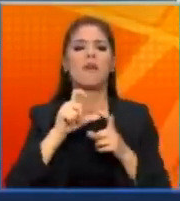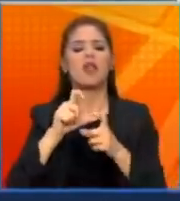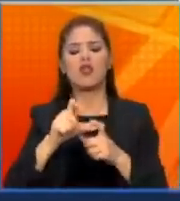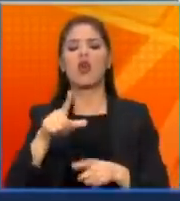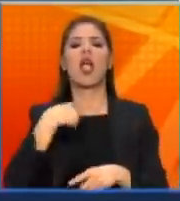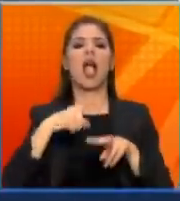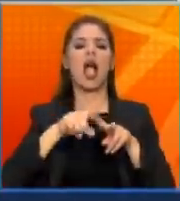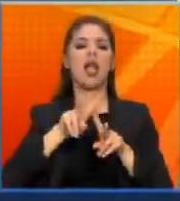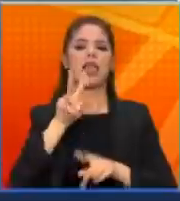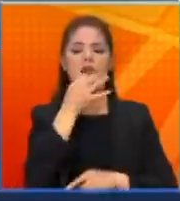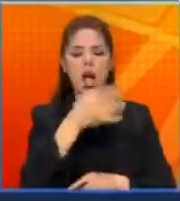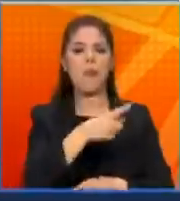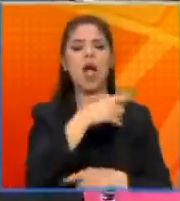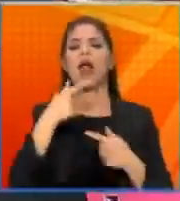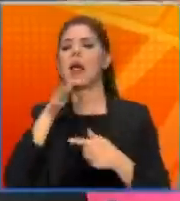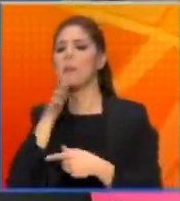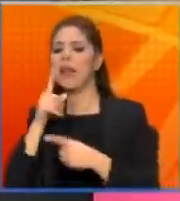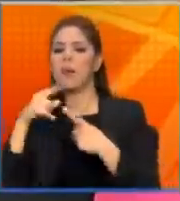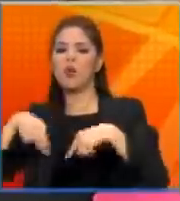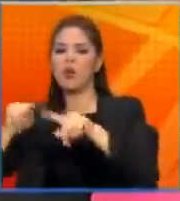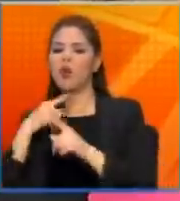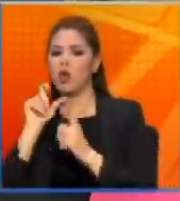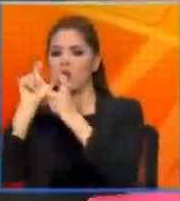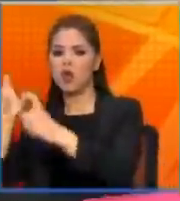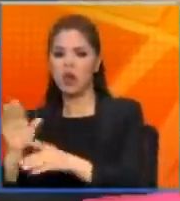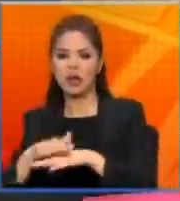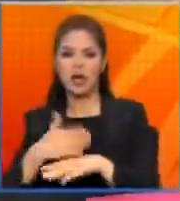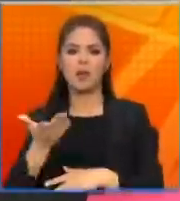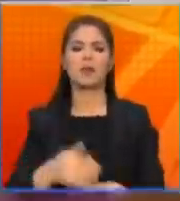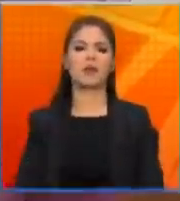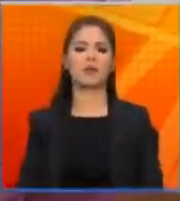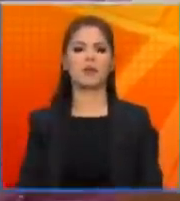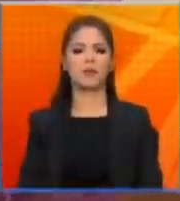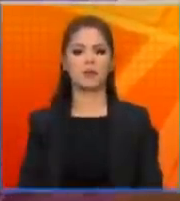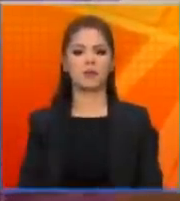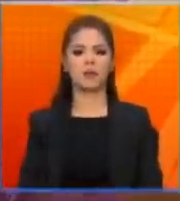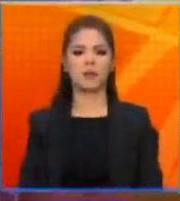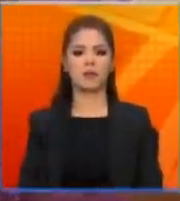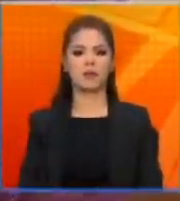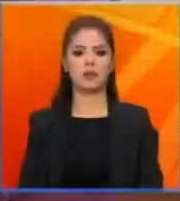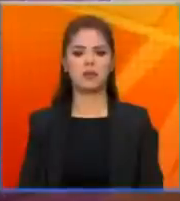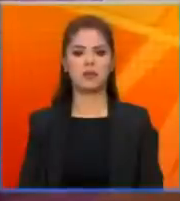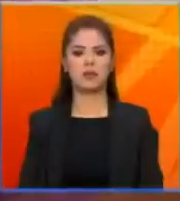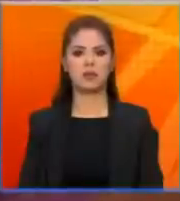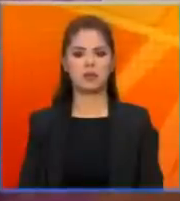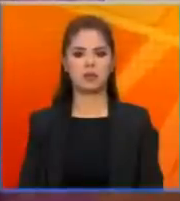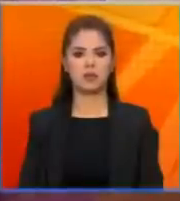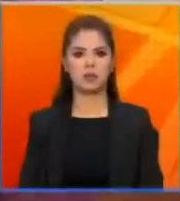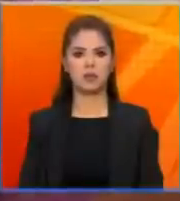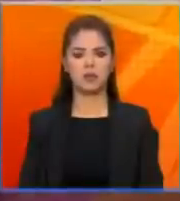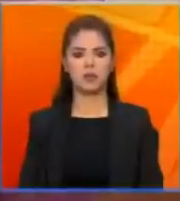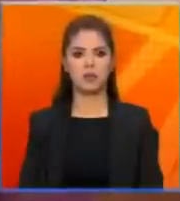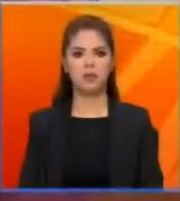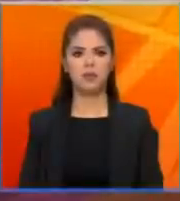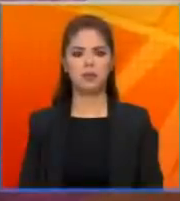ATV Haber olarak bilim kurulu üyelerine soruyoruz. Ellerimizi yıkamak, öpüşmemek yeterli mi? Sirke ve kolonya benzeri